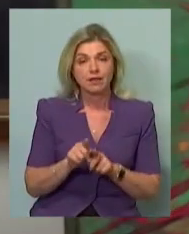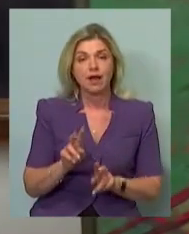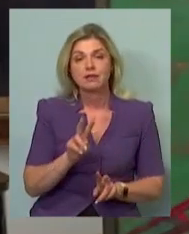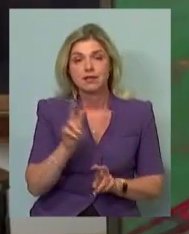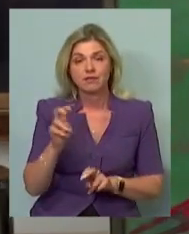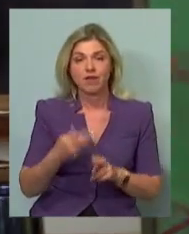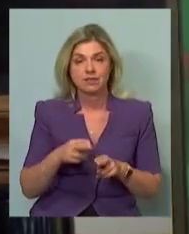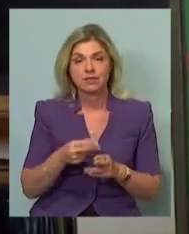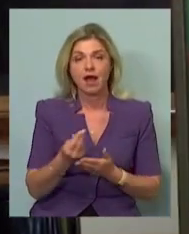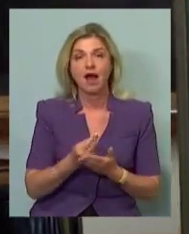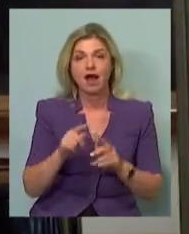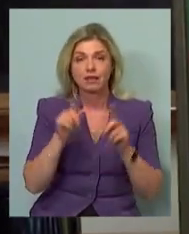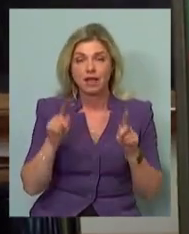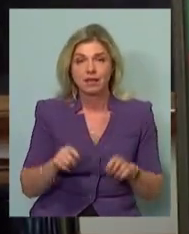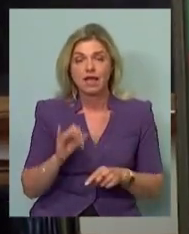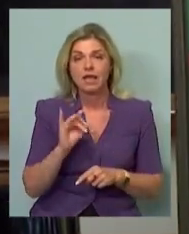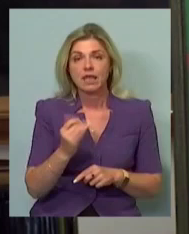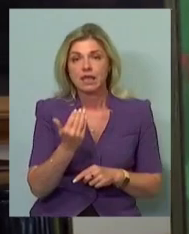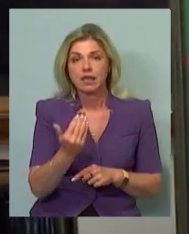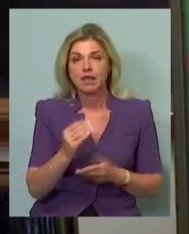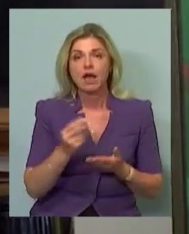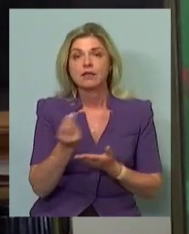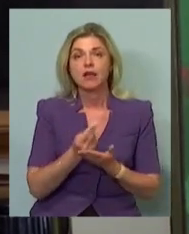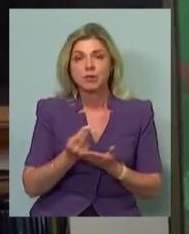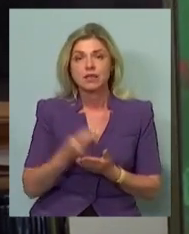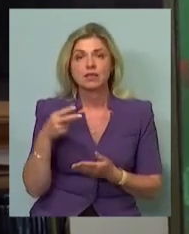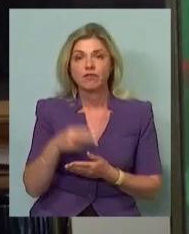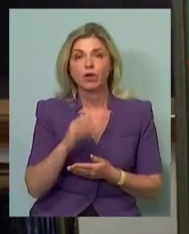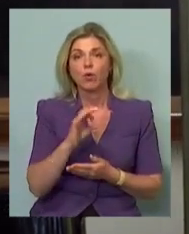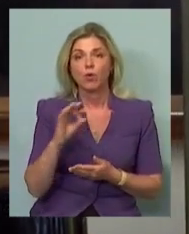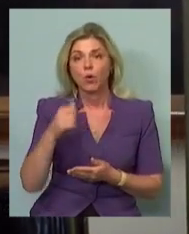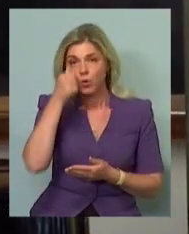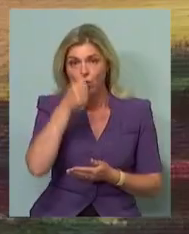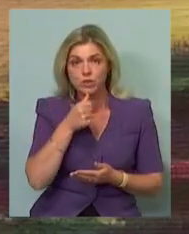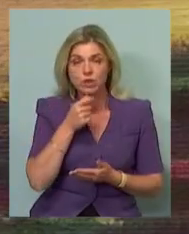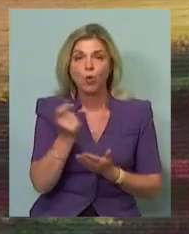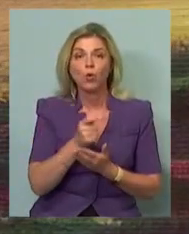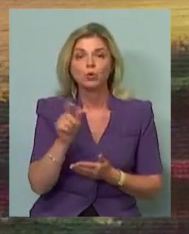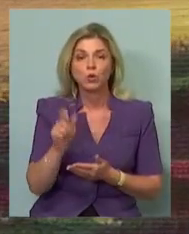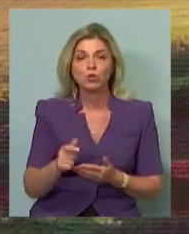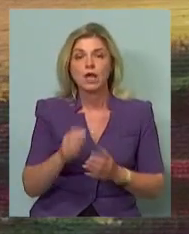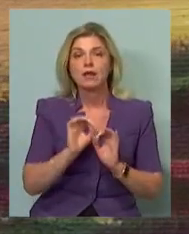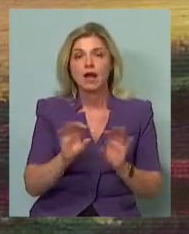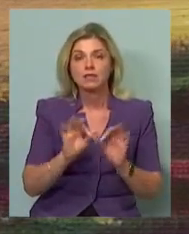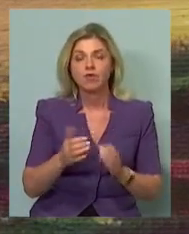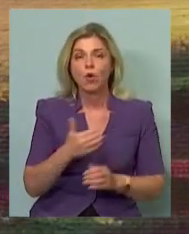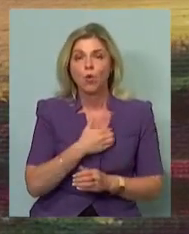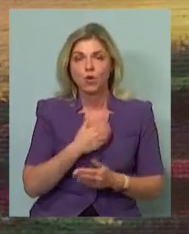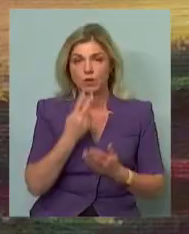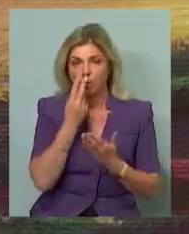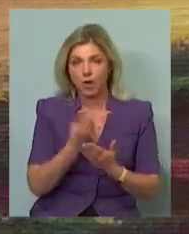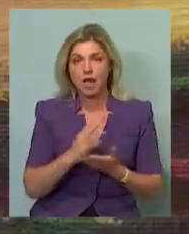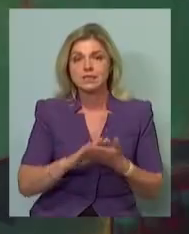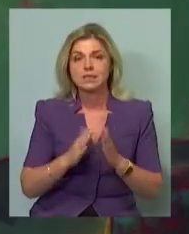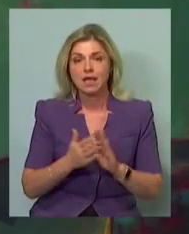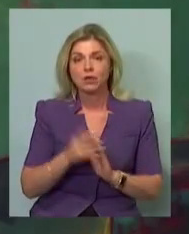картина. Її Володимир Кабаченко написав у 2000 році. Художник розповідає, намагався зобразити стан українського